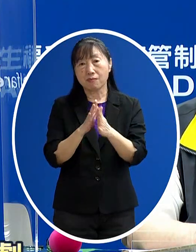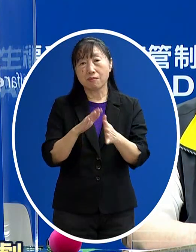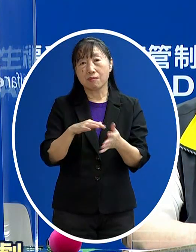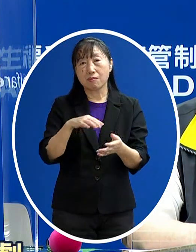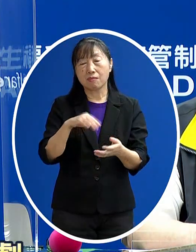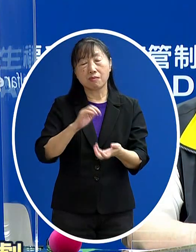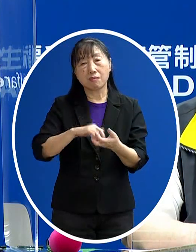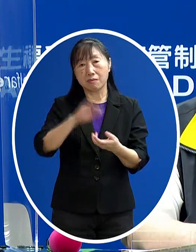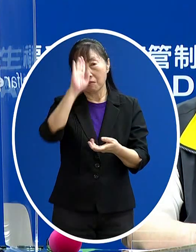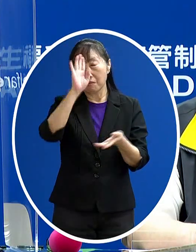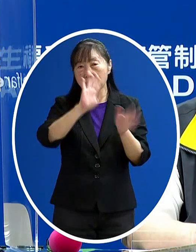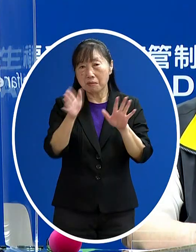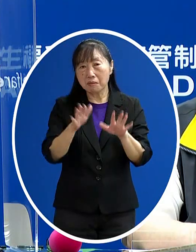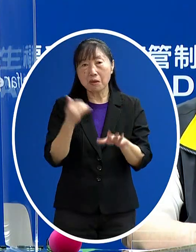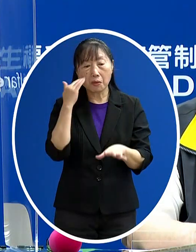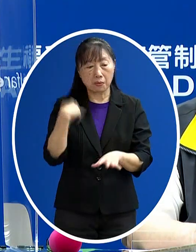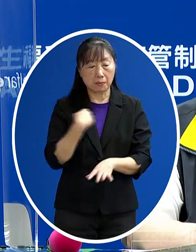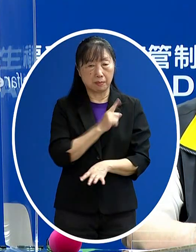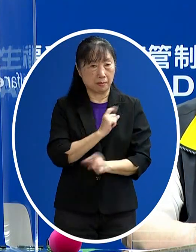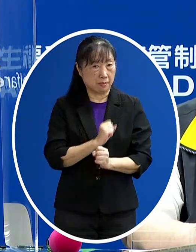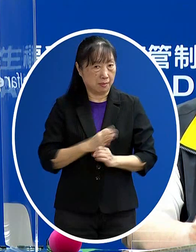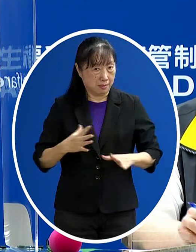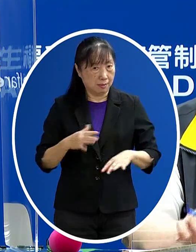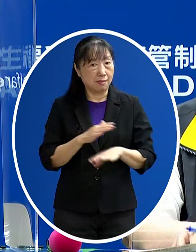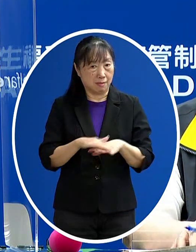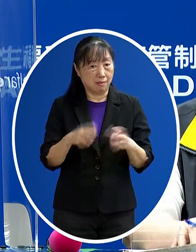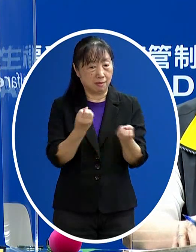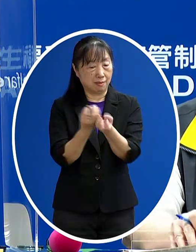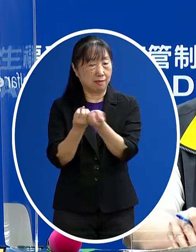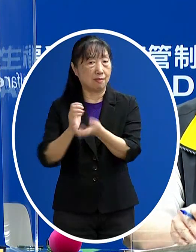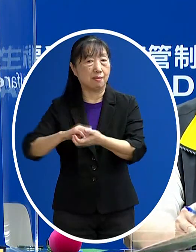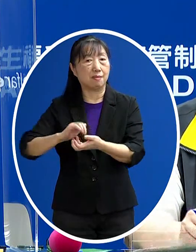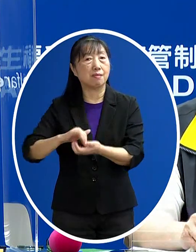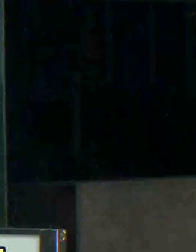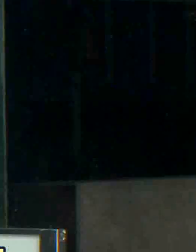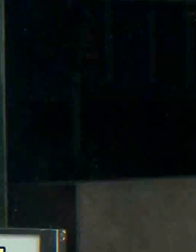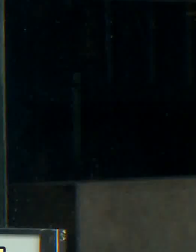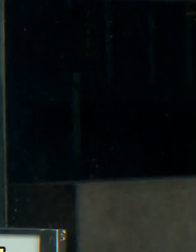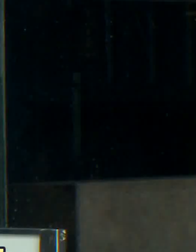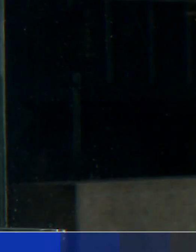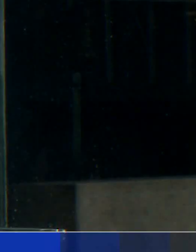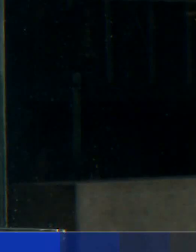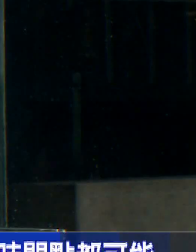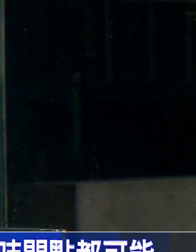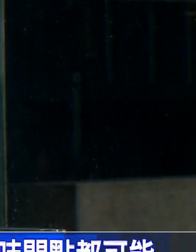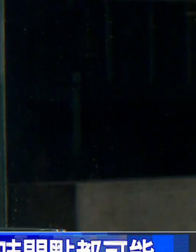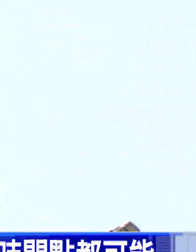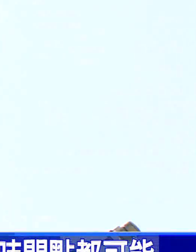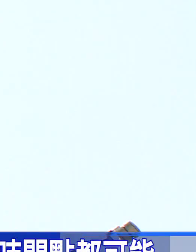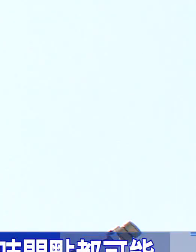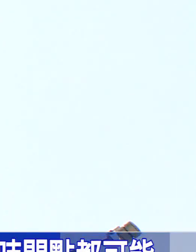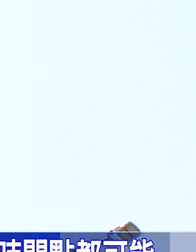能加剧，只要我们不小心，就有各种情况，那大家要一起努力。 不管疫情好发